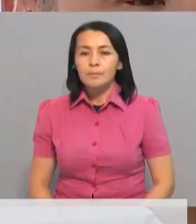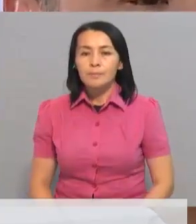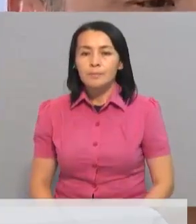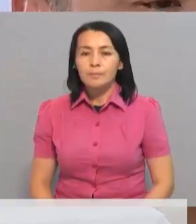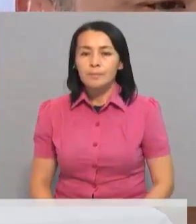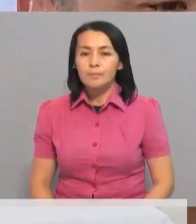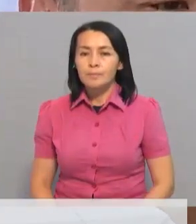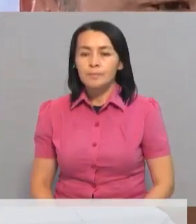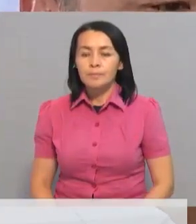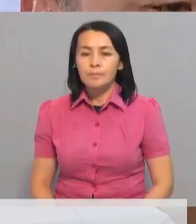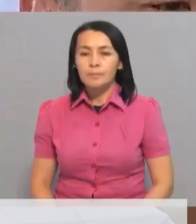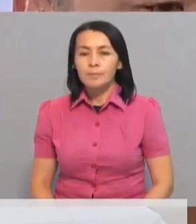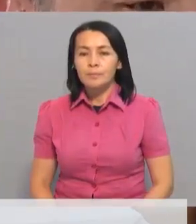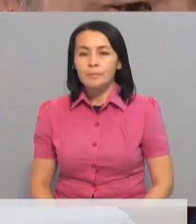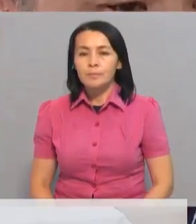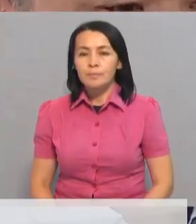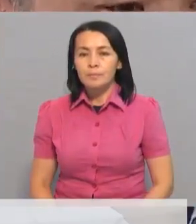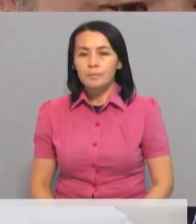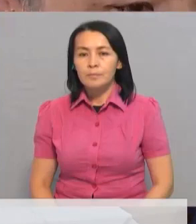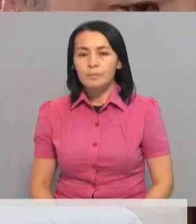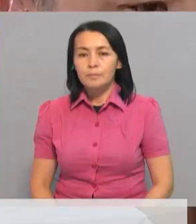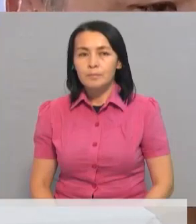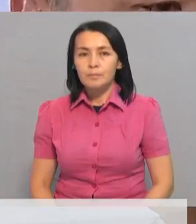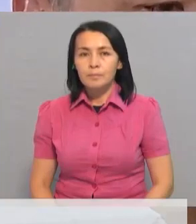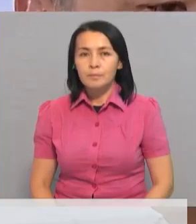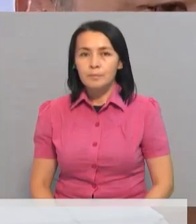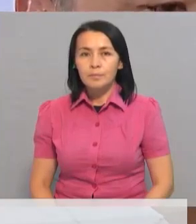колхоз 28 тонна қорпана жетіштіреді бір сезонда.